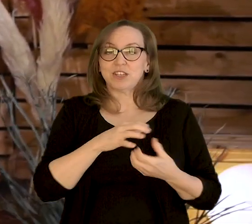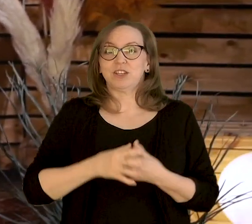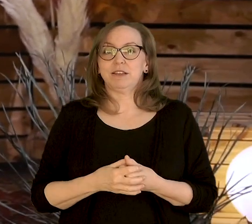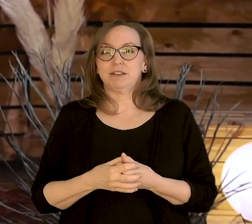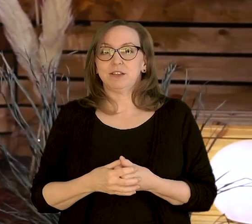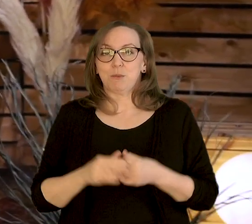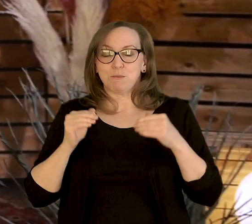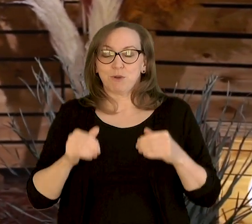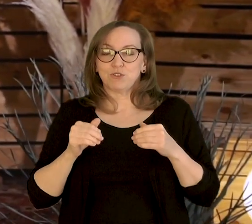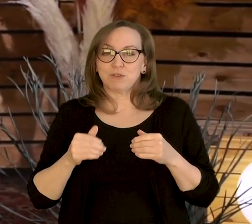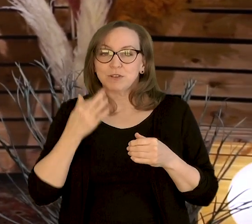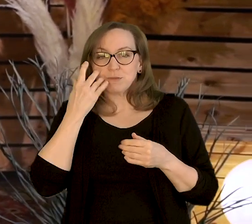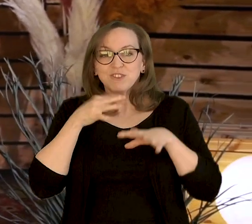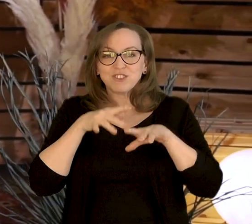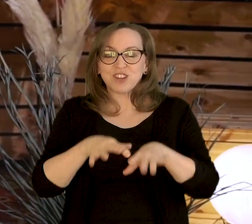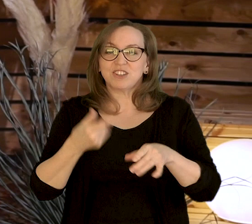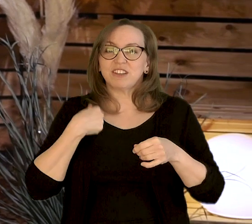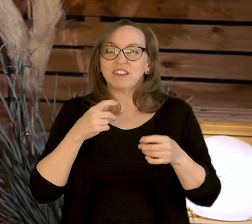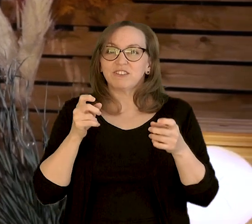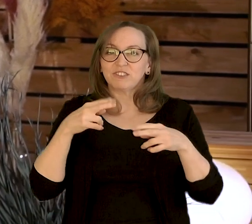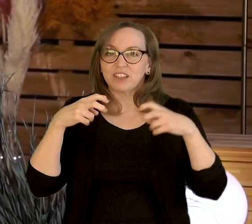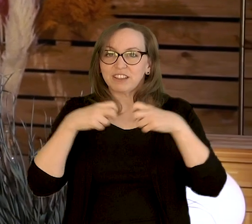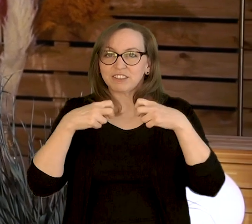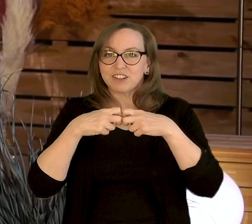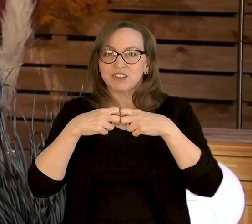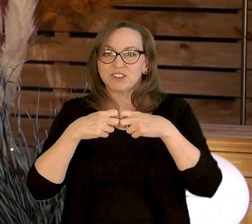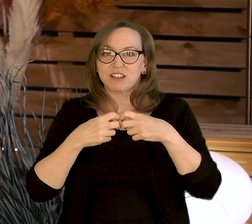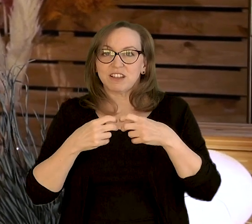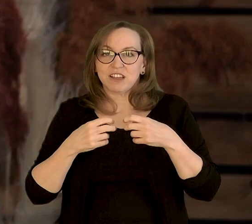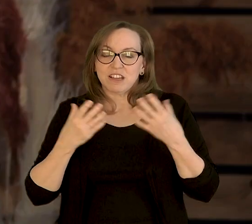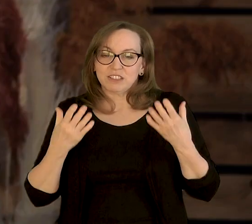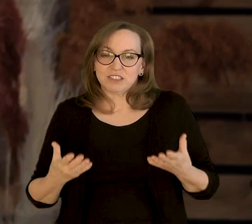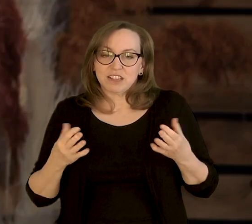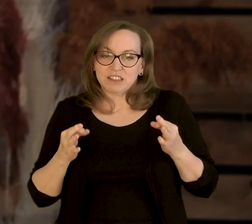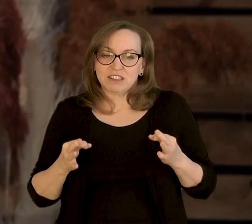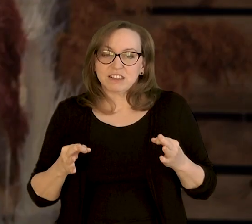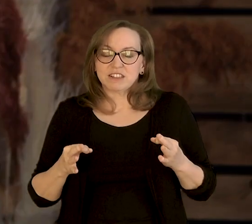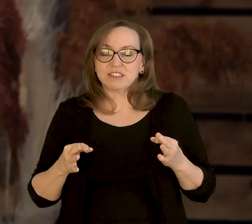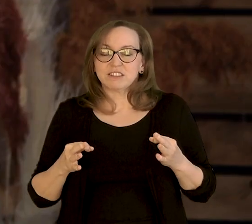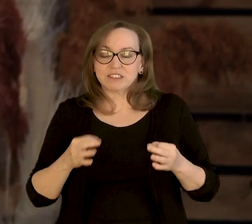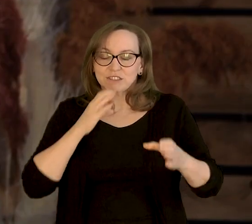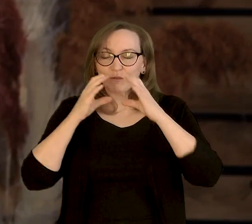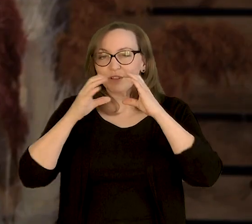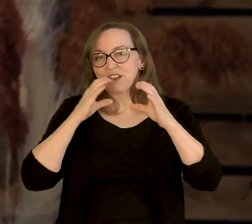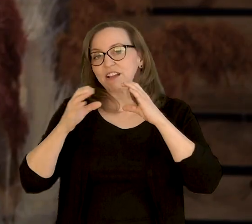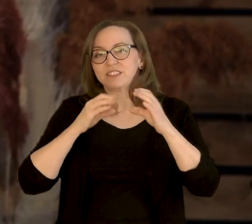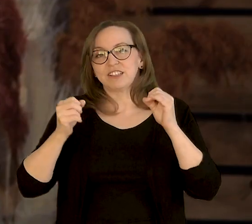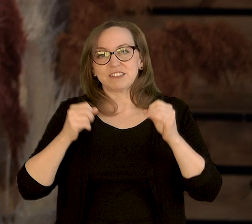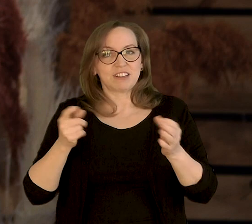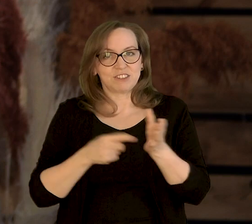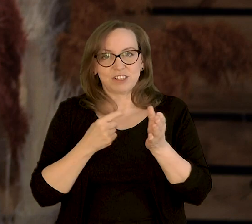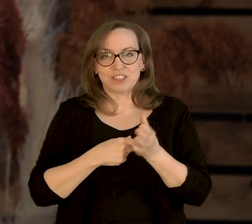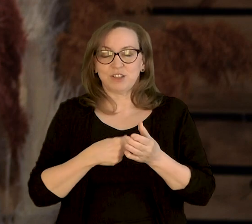Choćby w sieci, która teraz stała się tak ważnym miejscem komunikacji międzyludzkiej. Wstawiasz swój post na